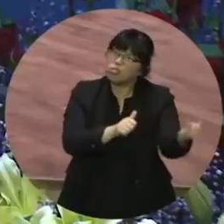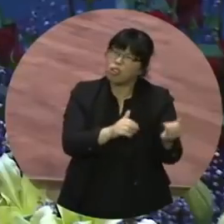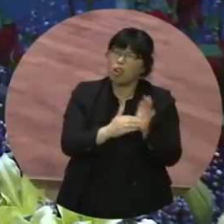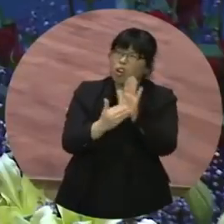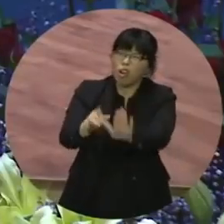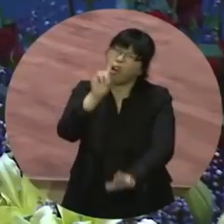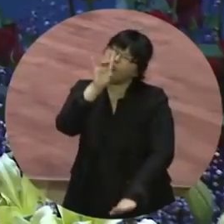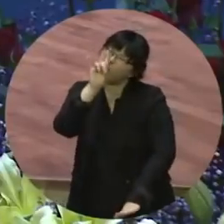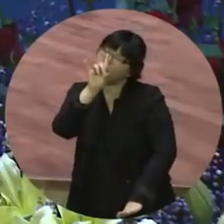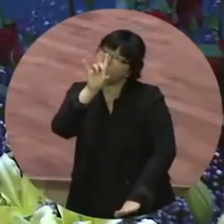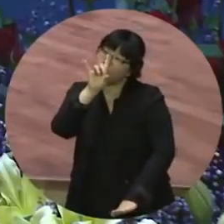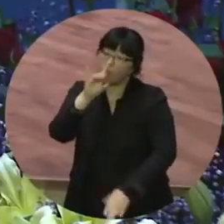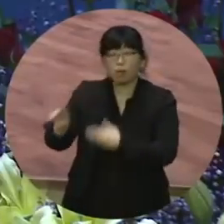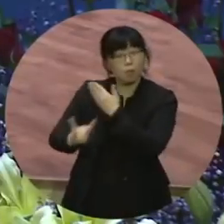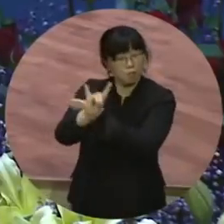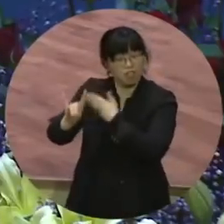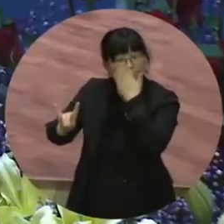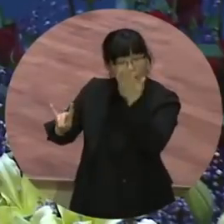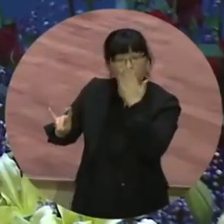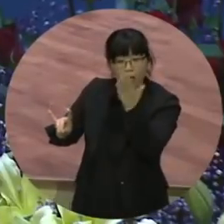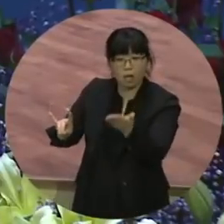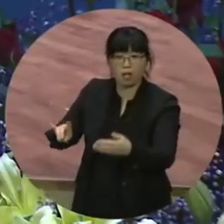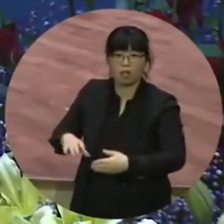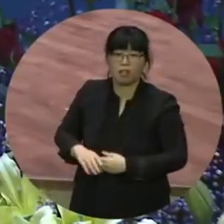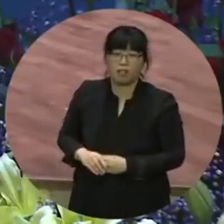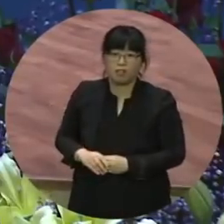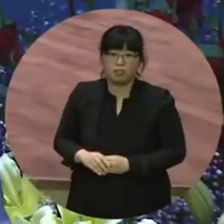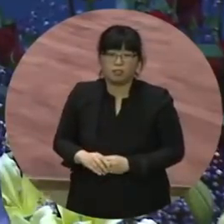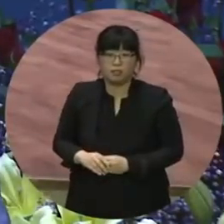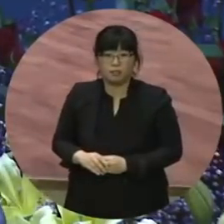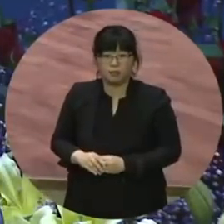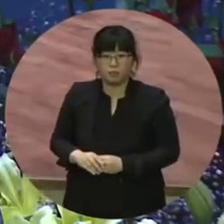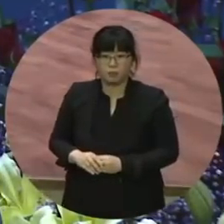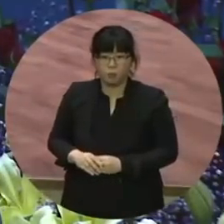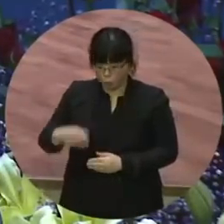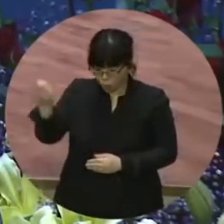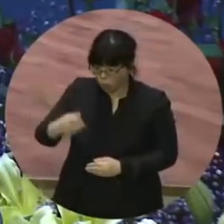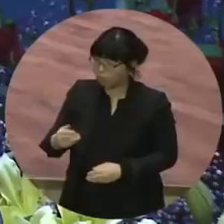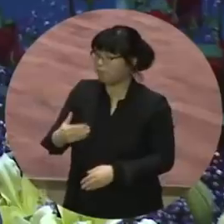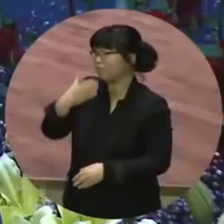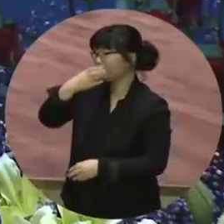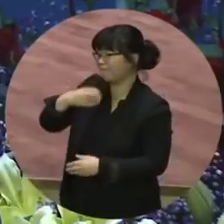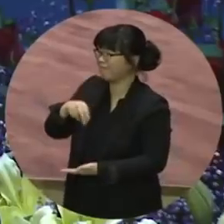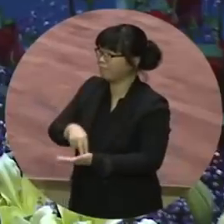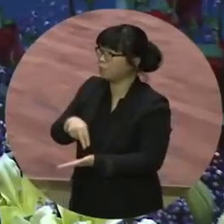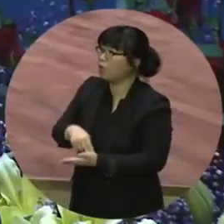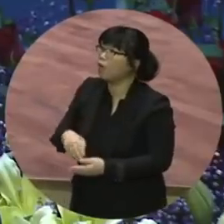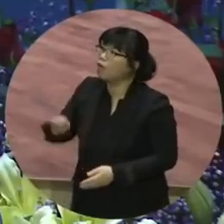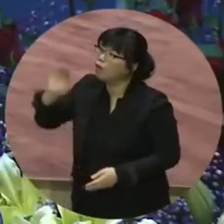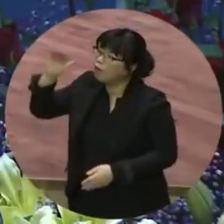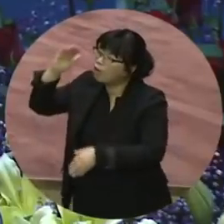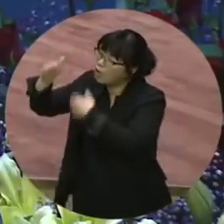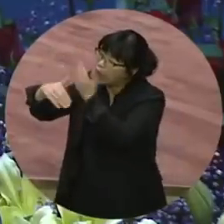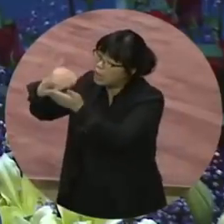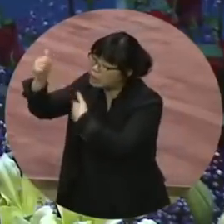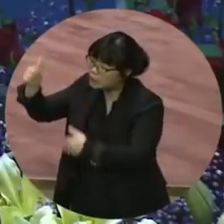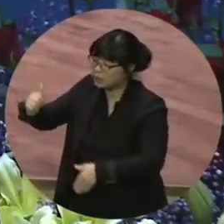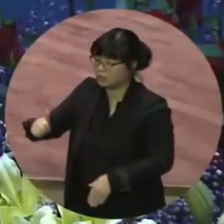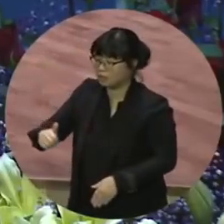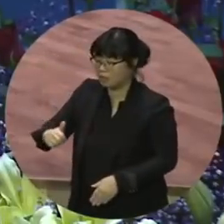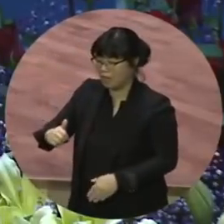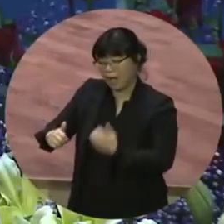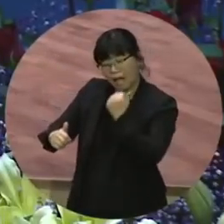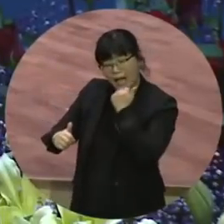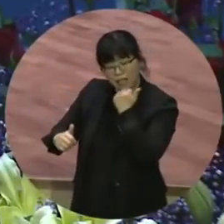또 이렇게 할 수 있죠. 하나님, 차라리 나를 제물로 쓰십시오. 내가 제물로,